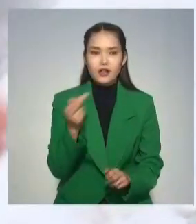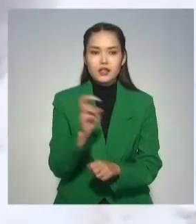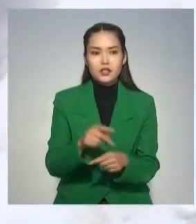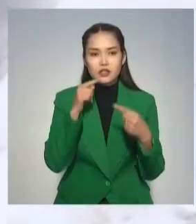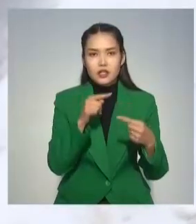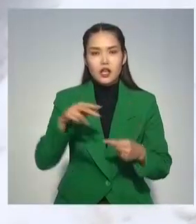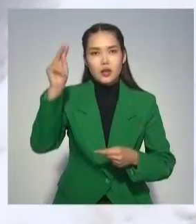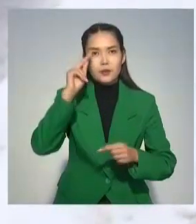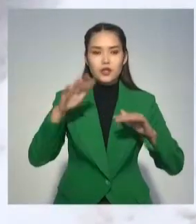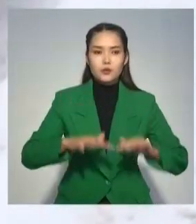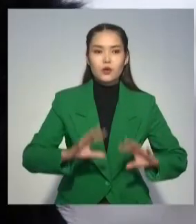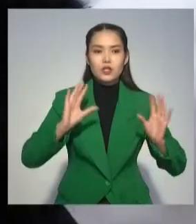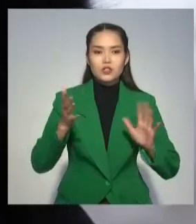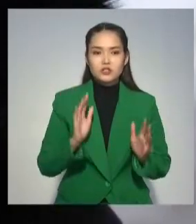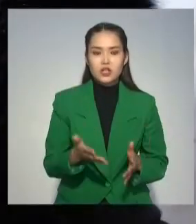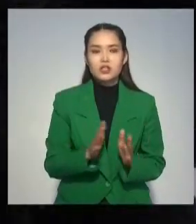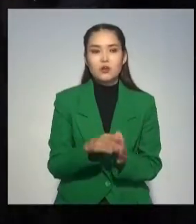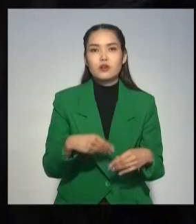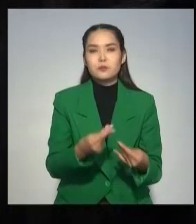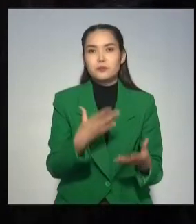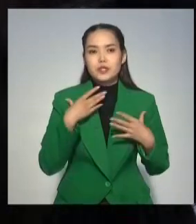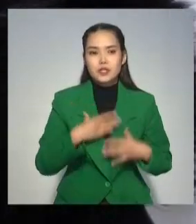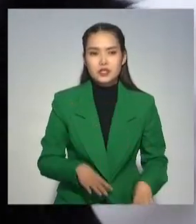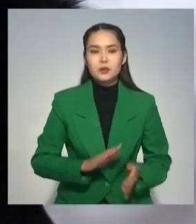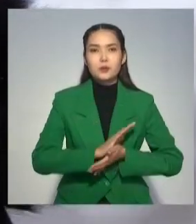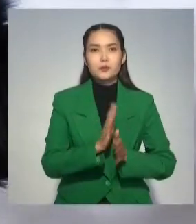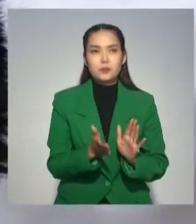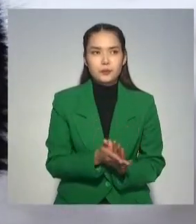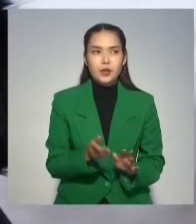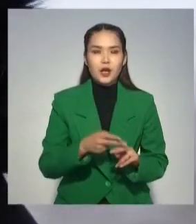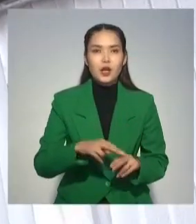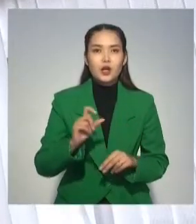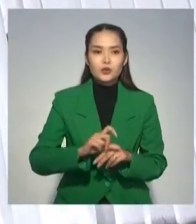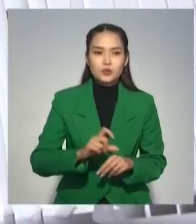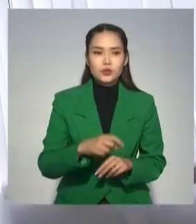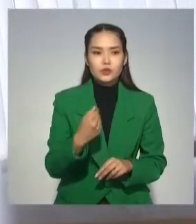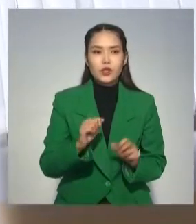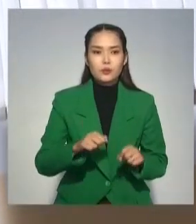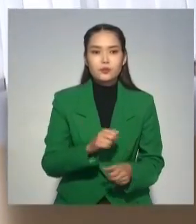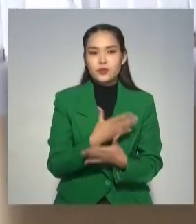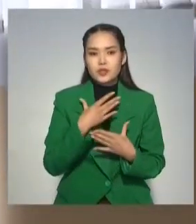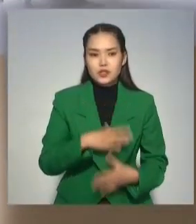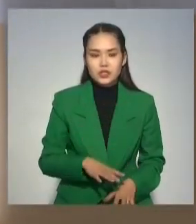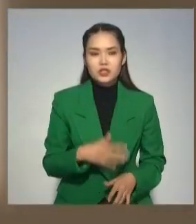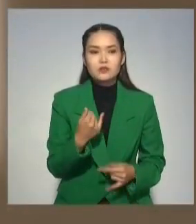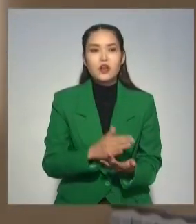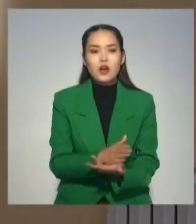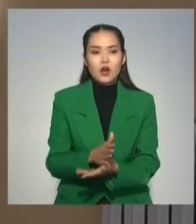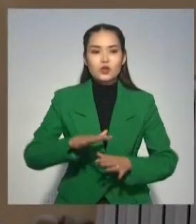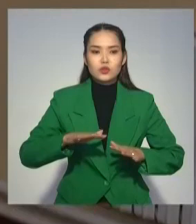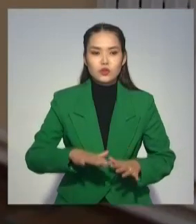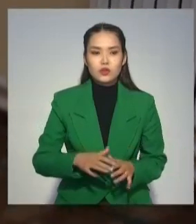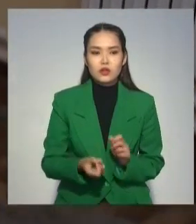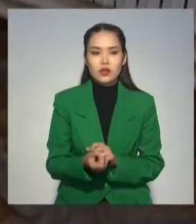білім ордасындағы жағдайды өз көздерімен көріп, жағасын ұстады. Төбеден аққан судан сыныптарға кіру мүмкін емес. Гипс шабындыларының орны үңірейіп